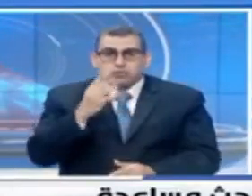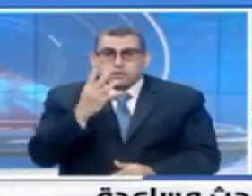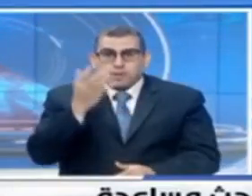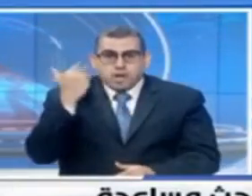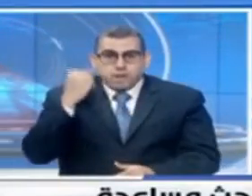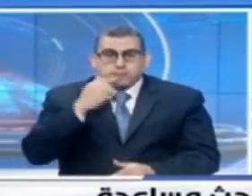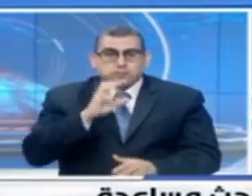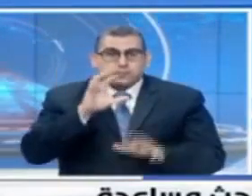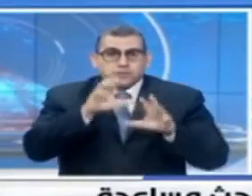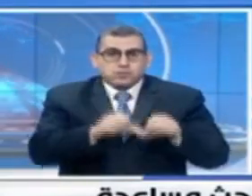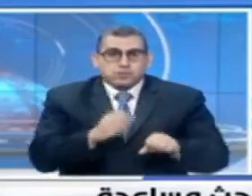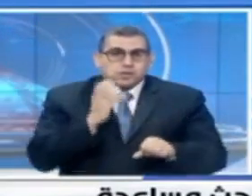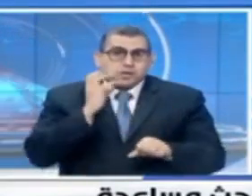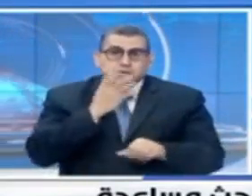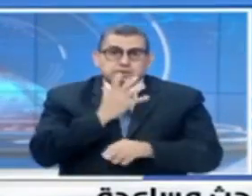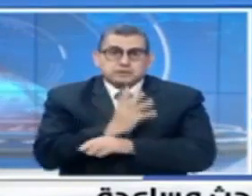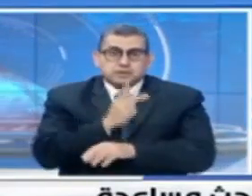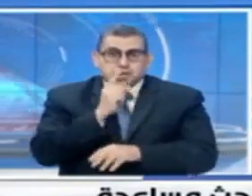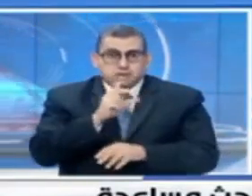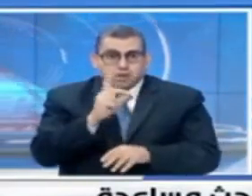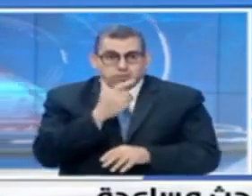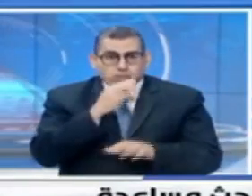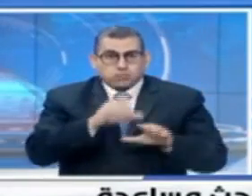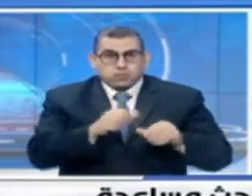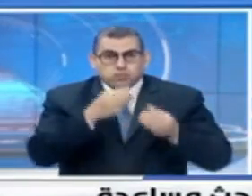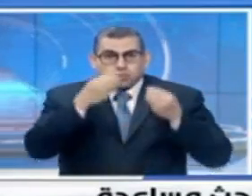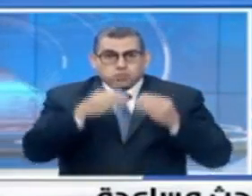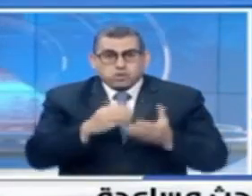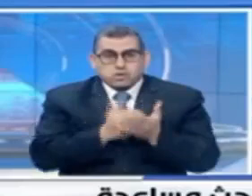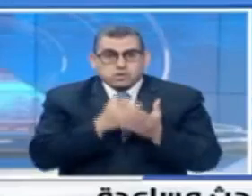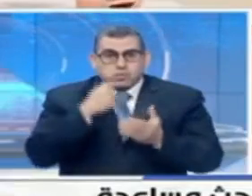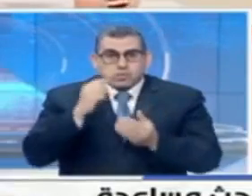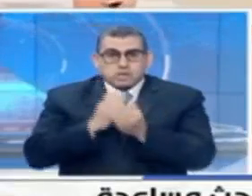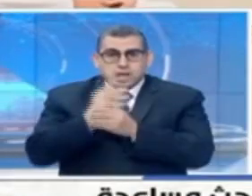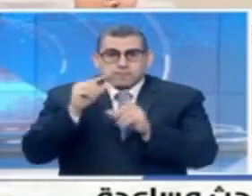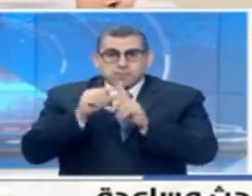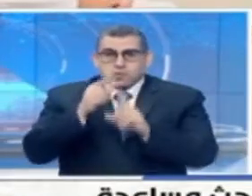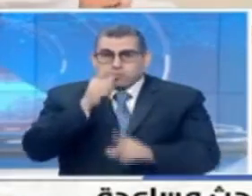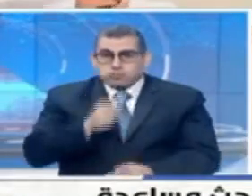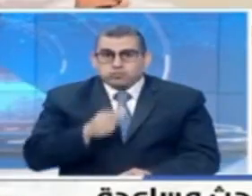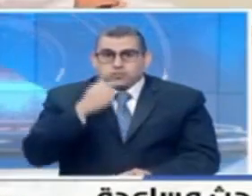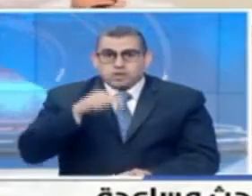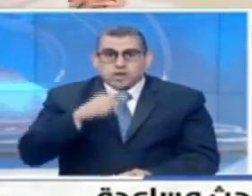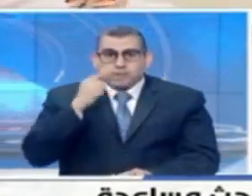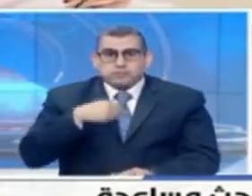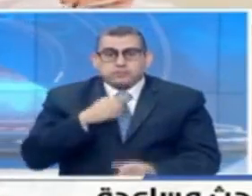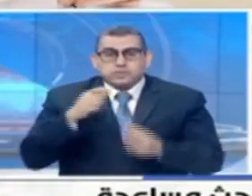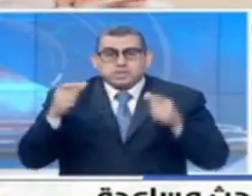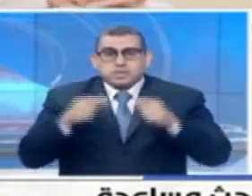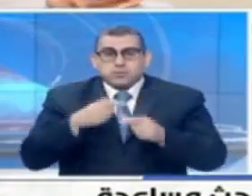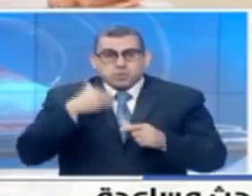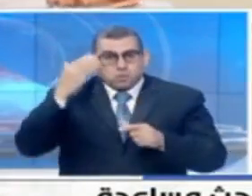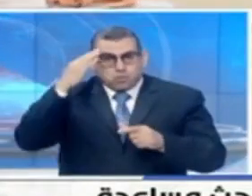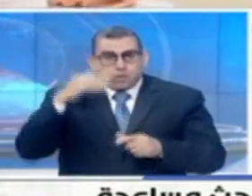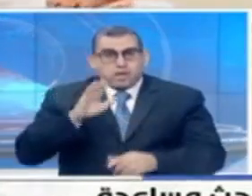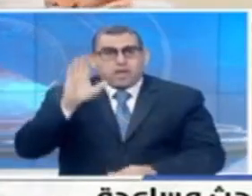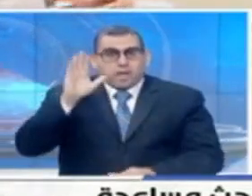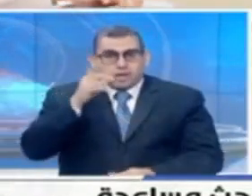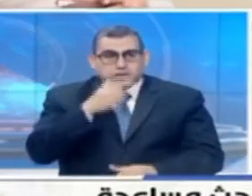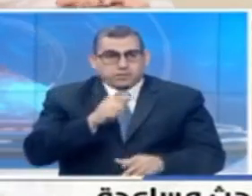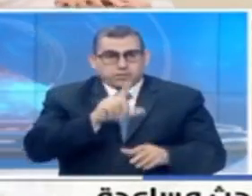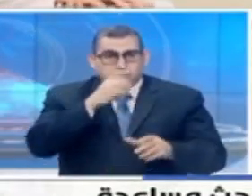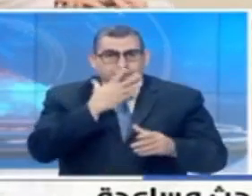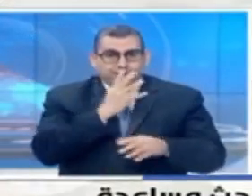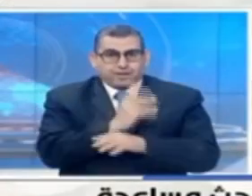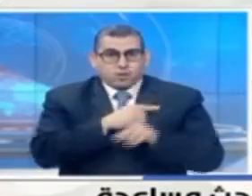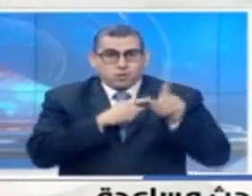حركة طالبان على السلطة. وقال وزير الخارجية الباكستاني شاه محمود قريشي إن الاجتماع لا يعني الاعتراف الرسمي بنظام